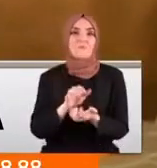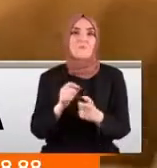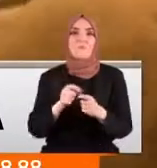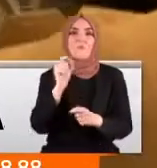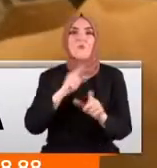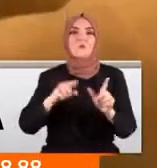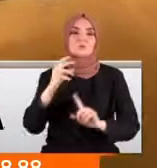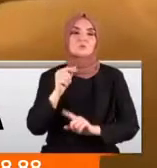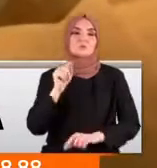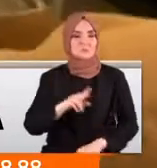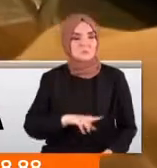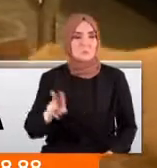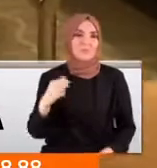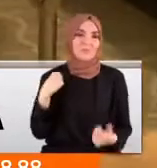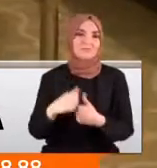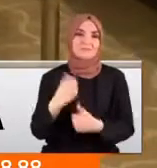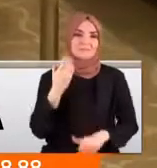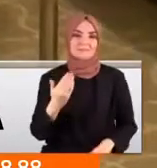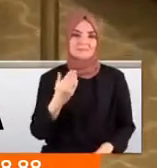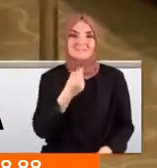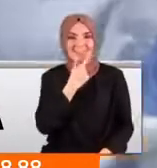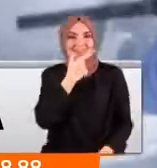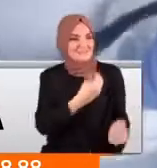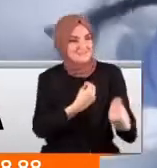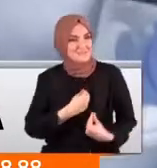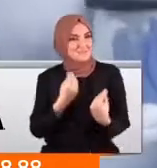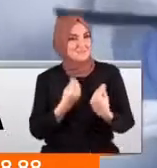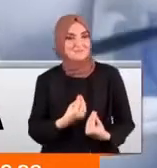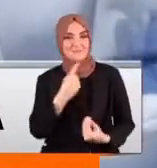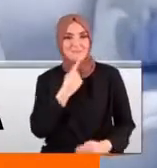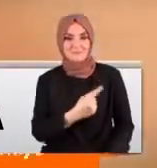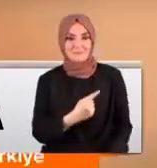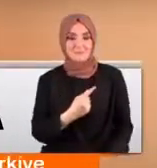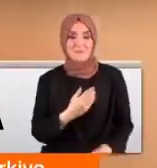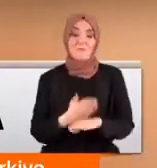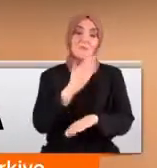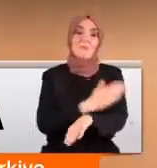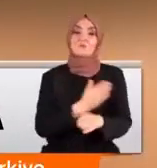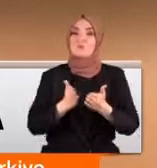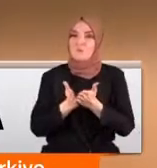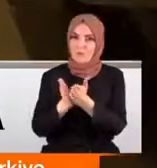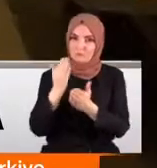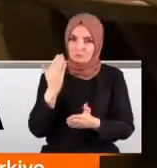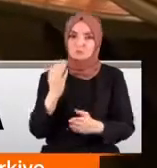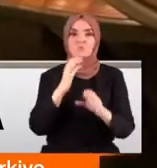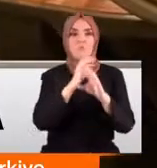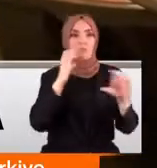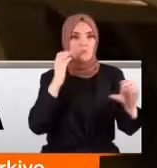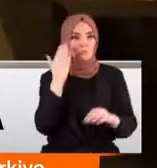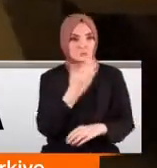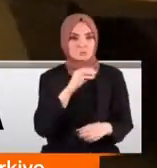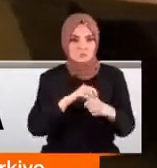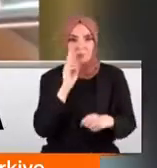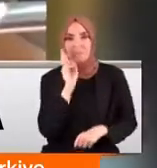İşte metrodaki kişilere de bir neşe katmış oluyor. Yüzümüzü güldürüyor. Daha önce vapurda ve otobüslerde görmüştük onu. Bu kez metroyla